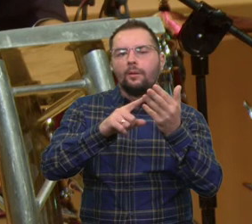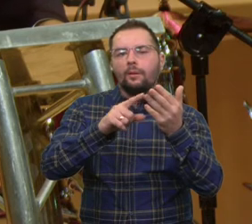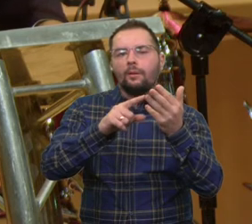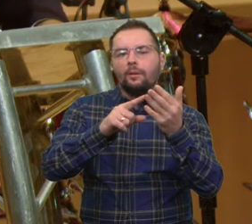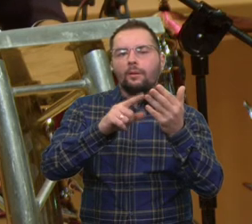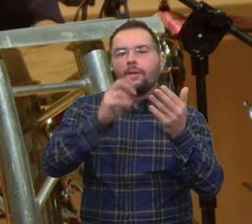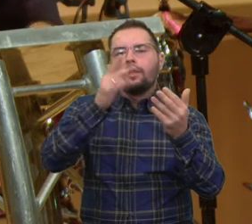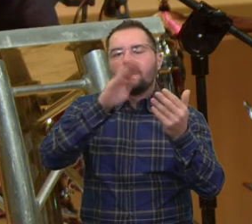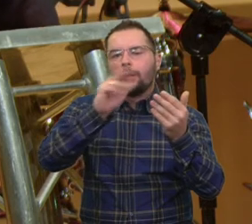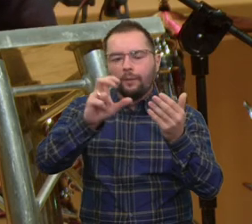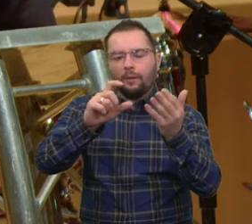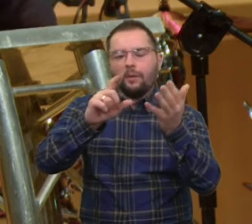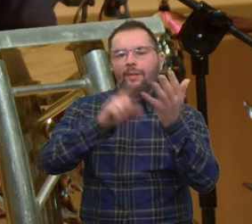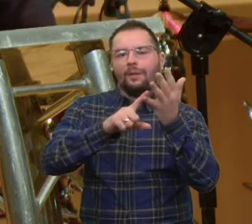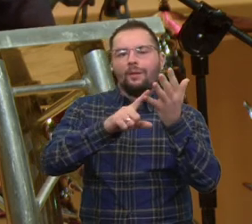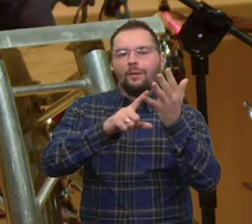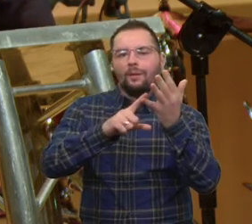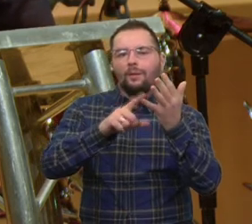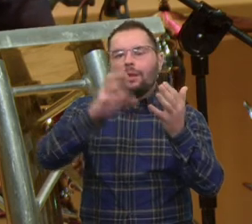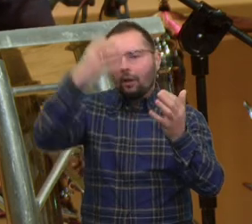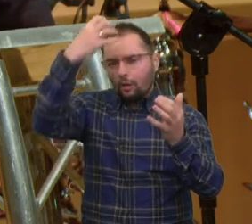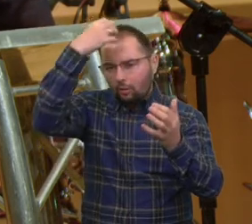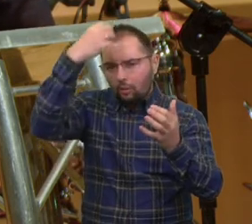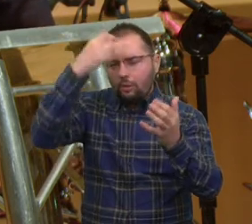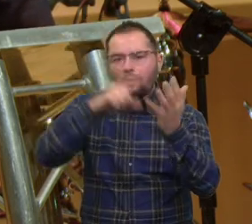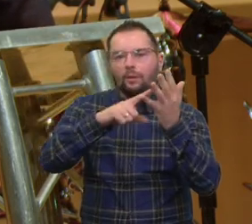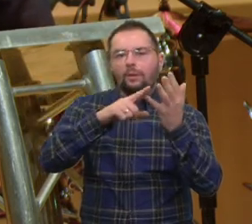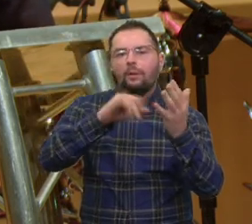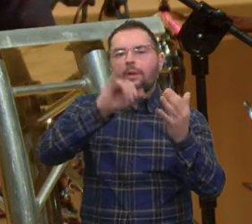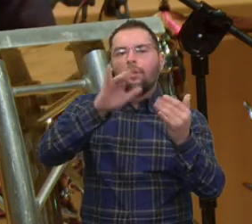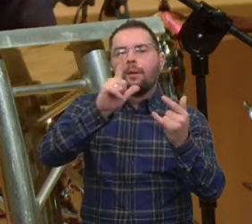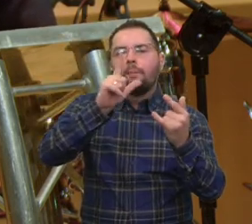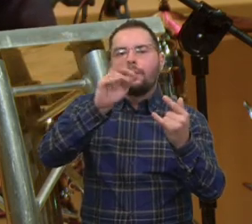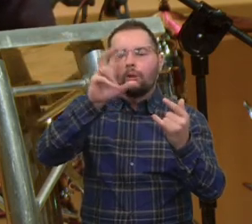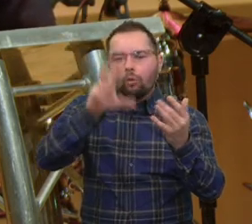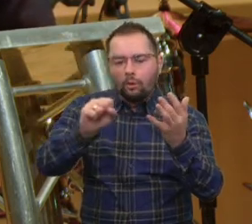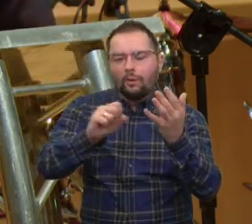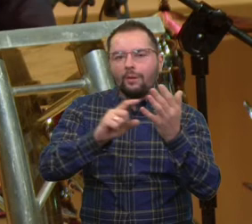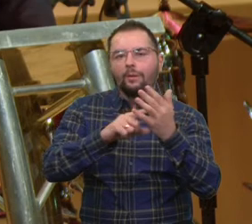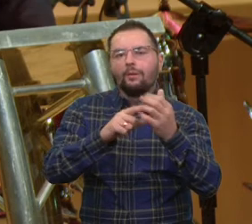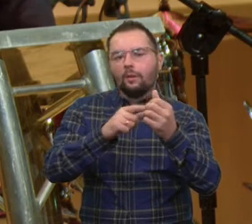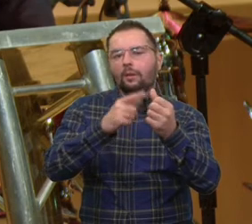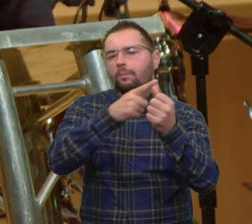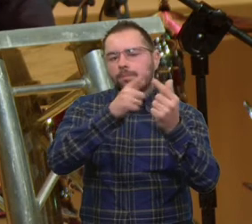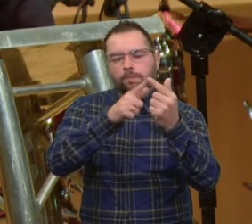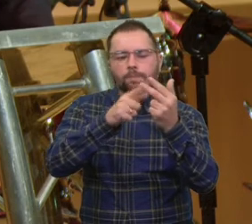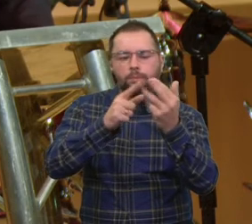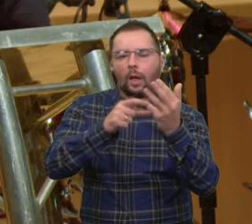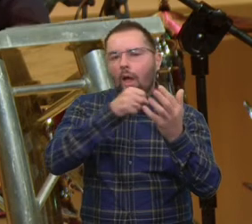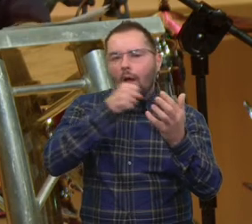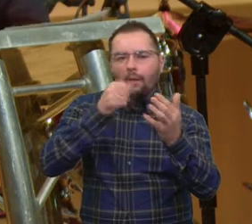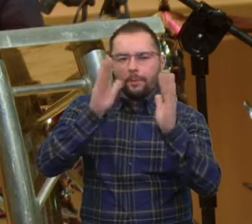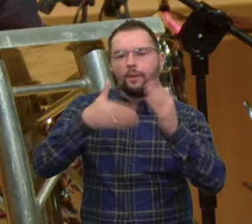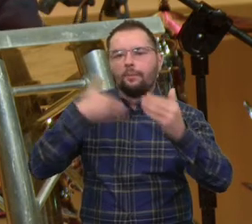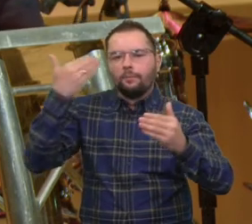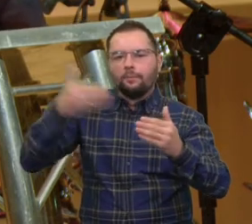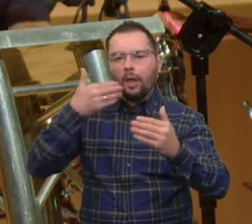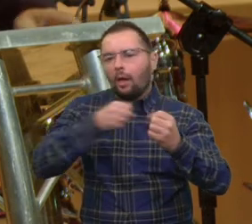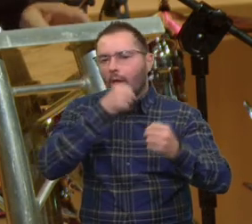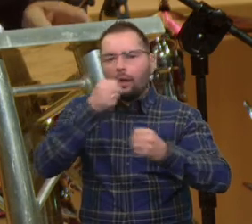Szeder, Kwiat Jabłoni, Król, Julia Pietrucha. Proszę zostać, proszę się skupić,